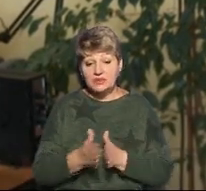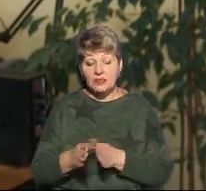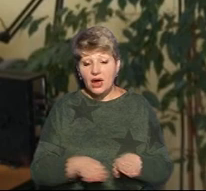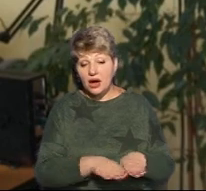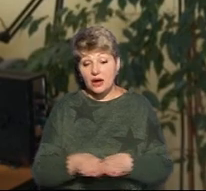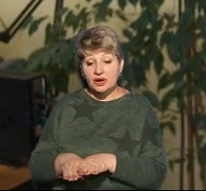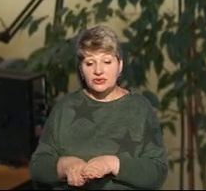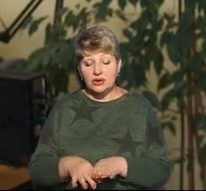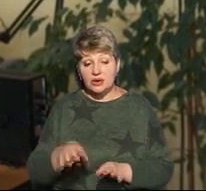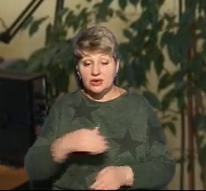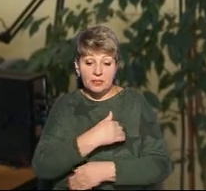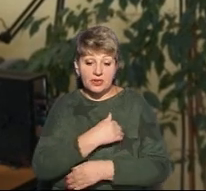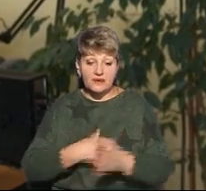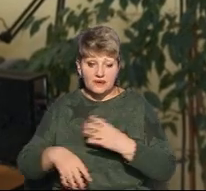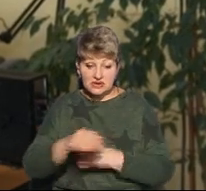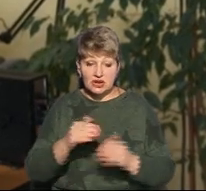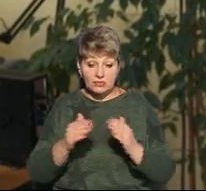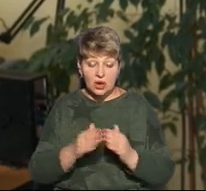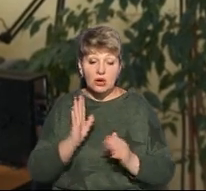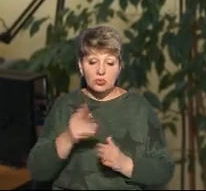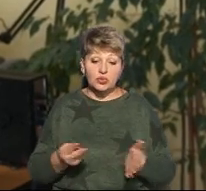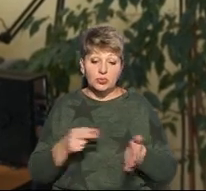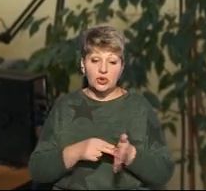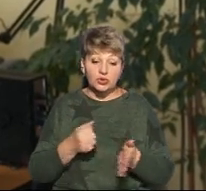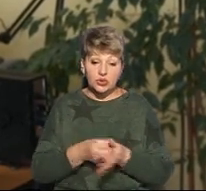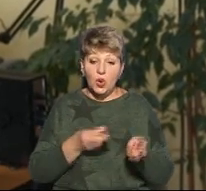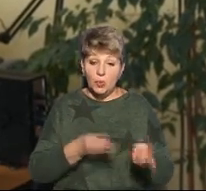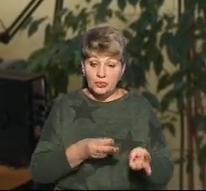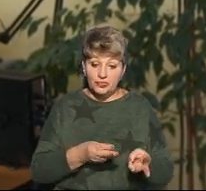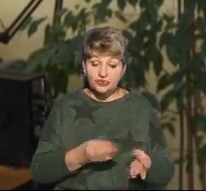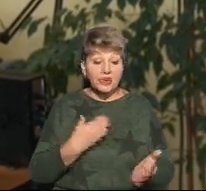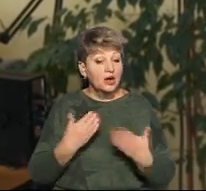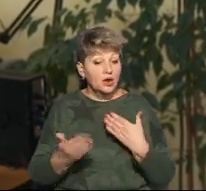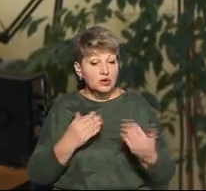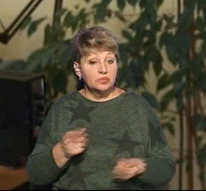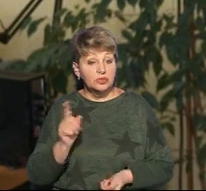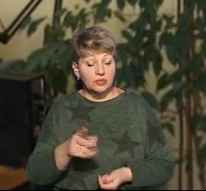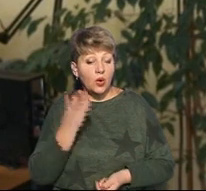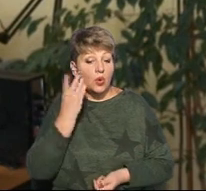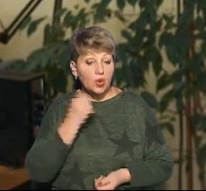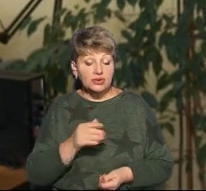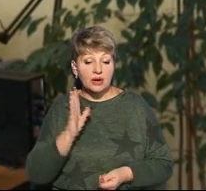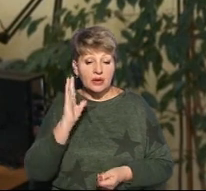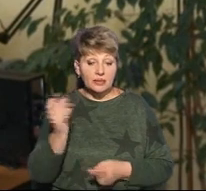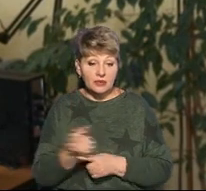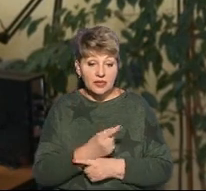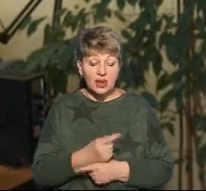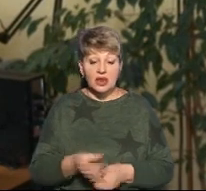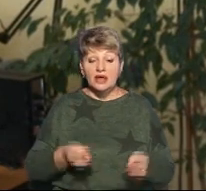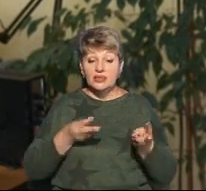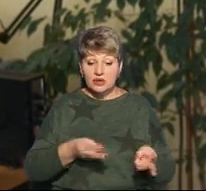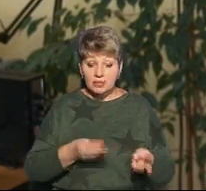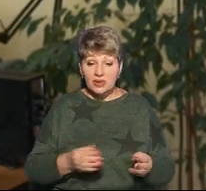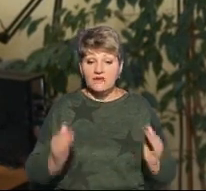однакові параметри для всіх будинків. Всі будинки будуть підключені до опалення. Стосовно того, коли з'явиться опалення в оселях, при